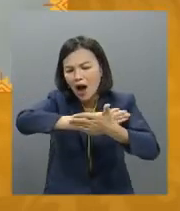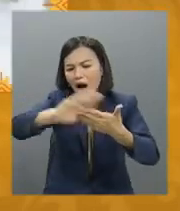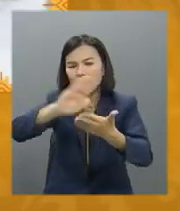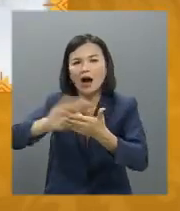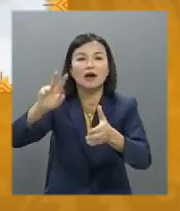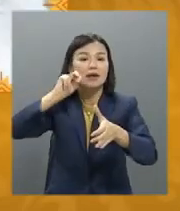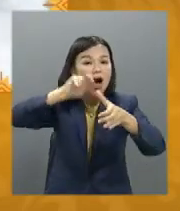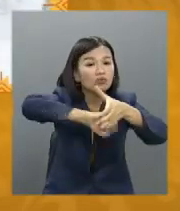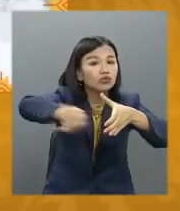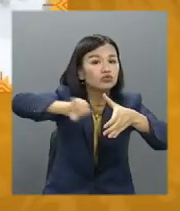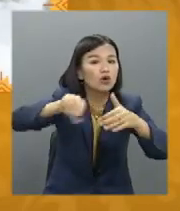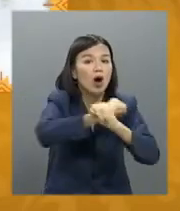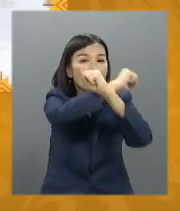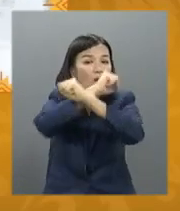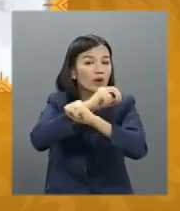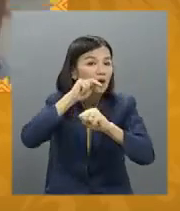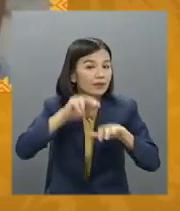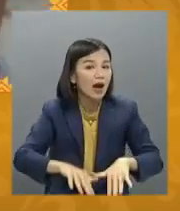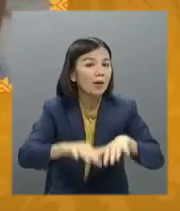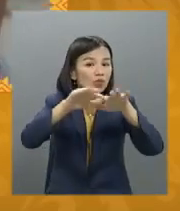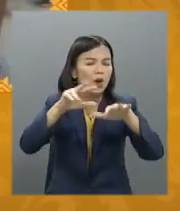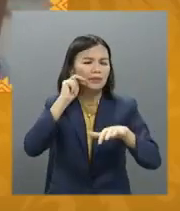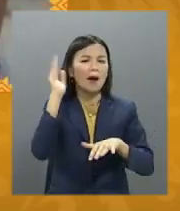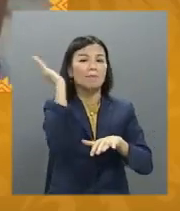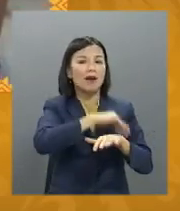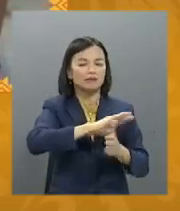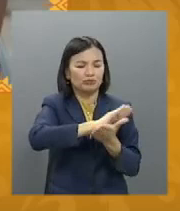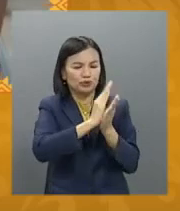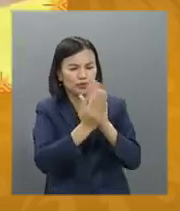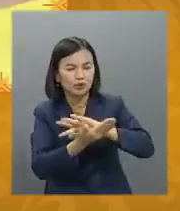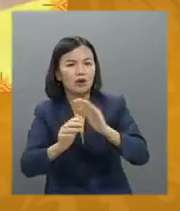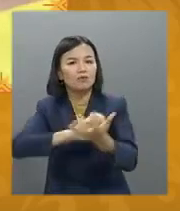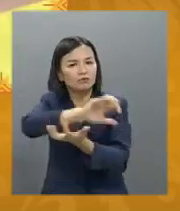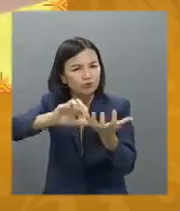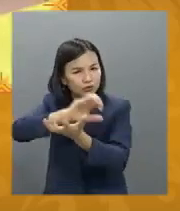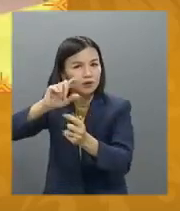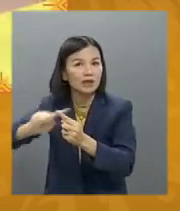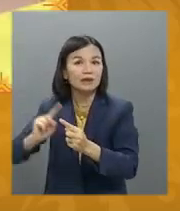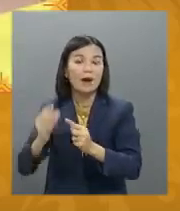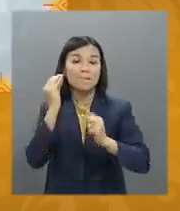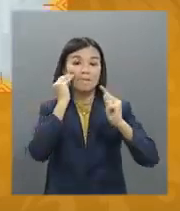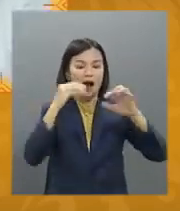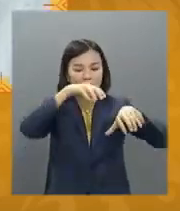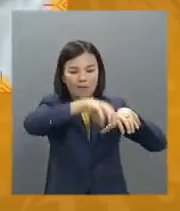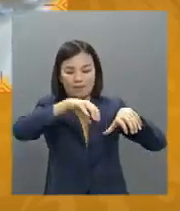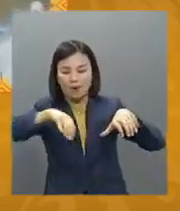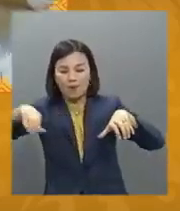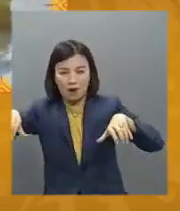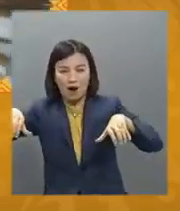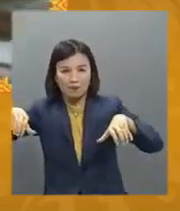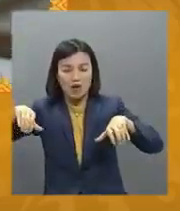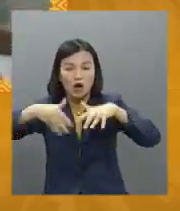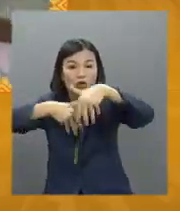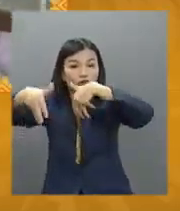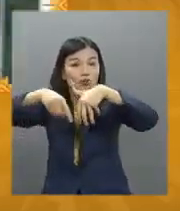ำคลองเพิ่มประสิทธิภาพการระบายน้ำป้องกันน้ำท่วมและบำบัดน้ำเสียรวมถึงพัฒนาบ้านเรือนริมคล